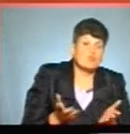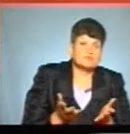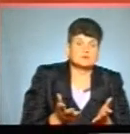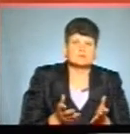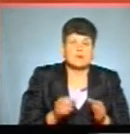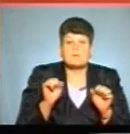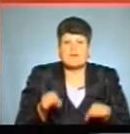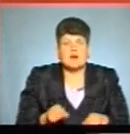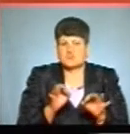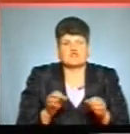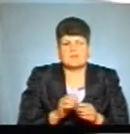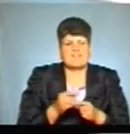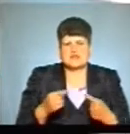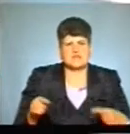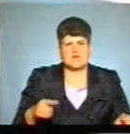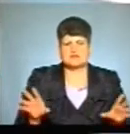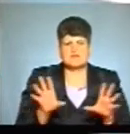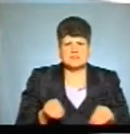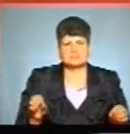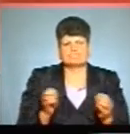ні в чому не відрізняється. Все однаково.